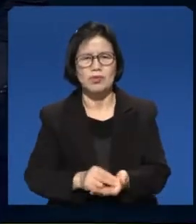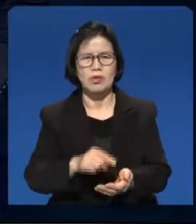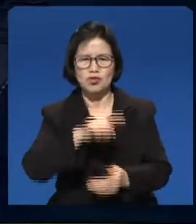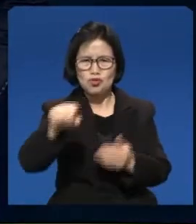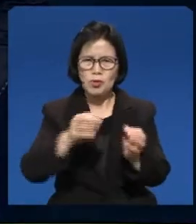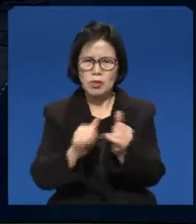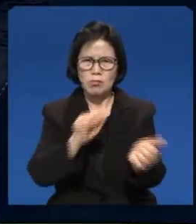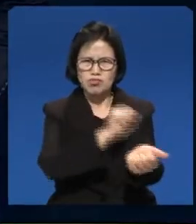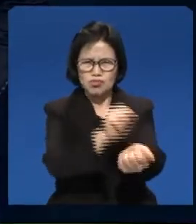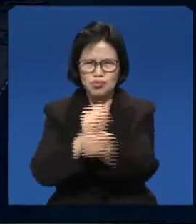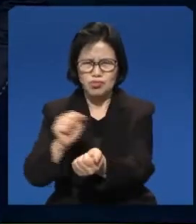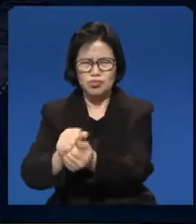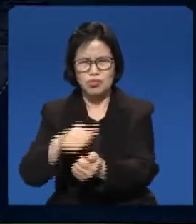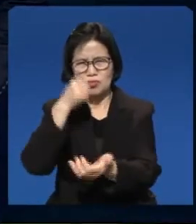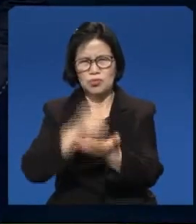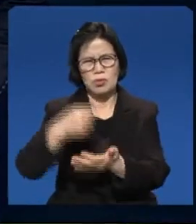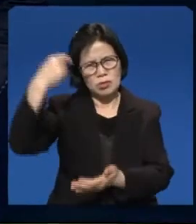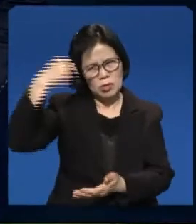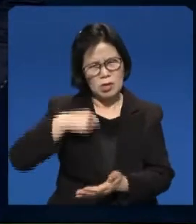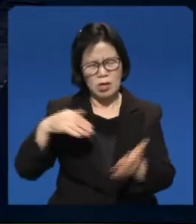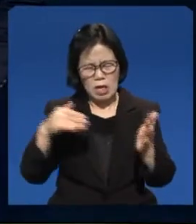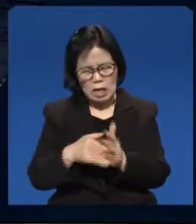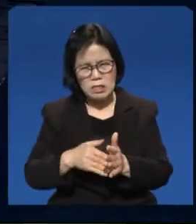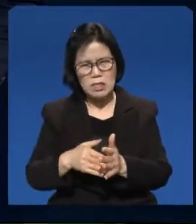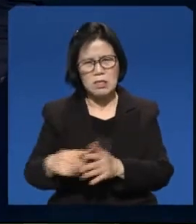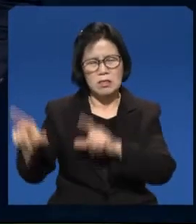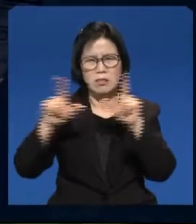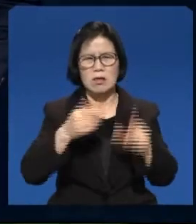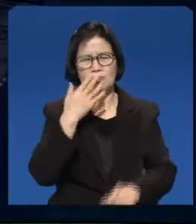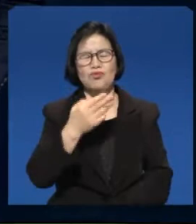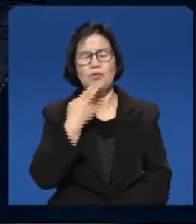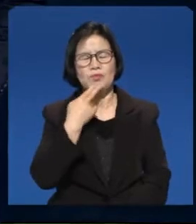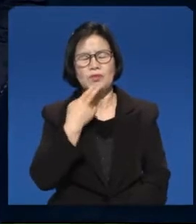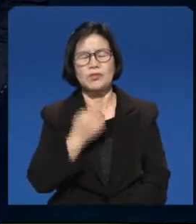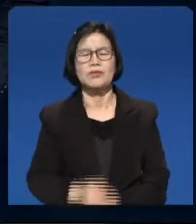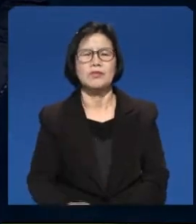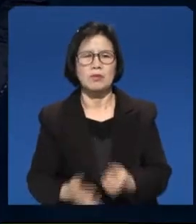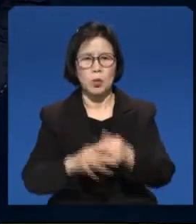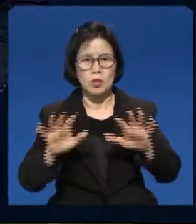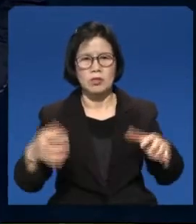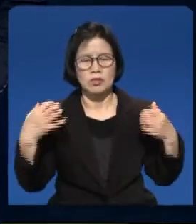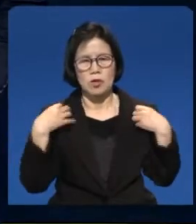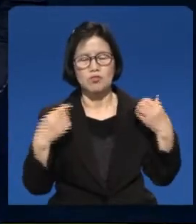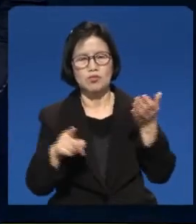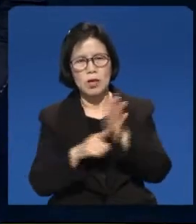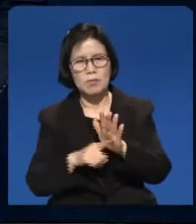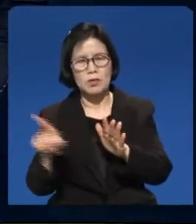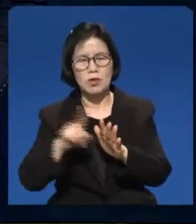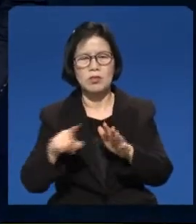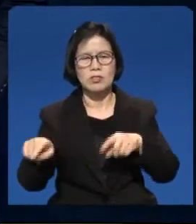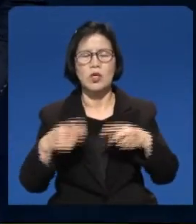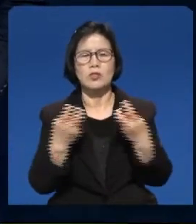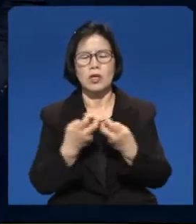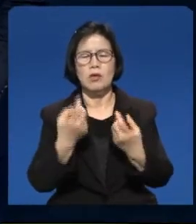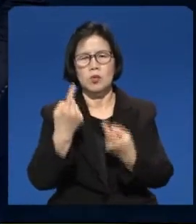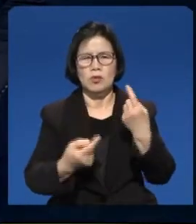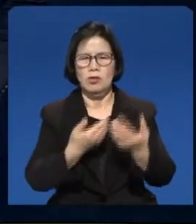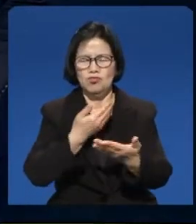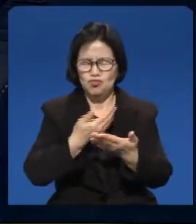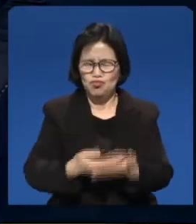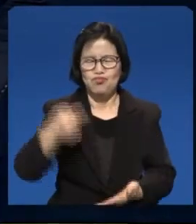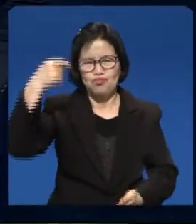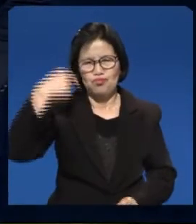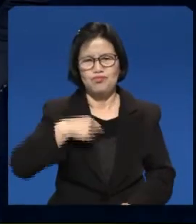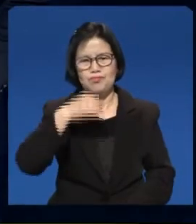감염시켰다는 죄책감까지 계속 이렇게 살 수 없습니다. 그래서 오늘 정부 발표 그간의 어떤 정책보다 무게감이 큽니다.